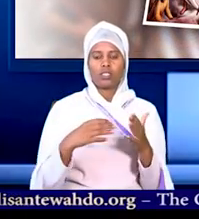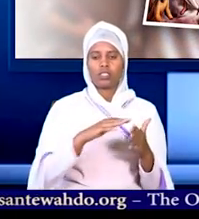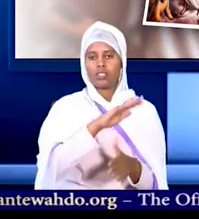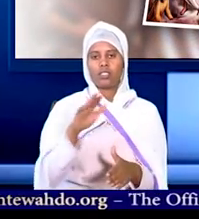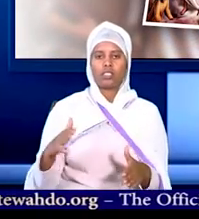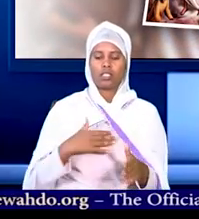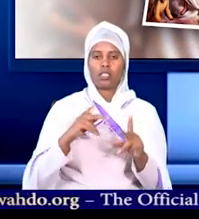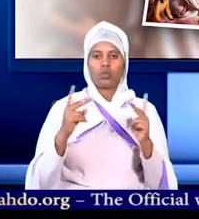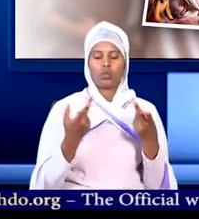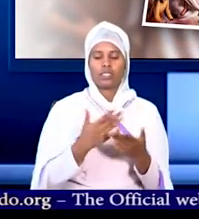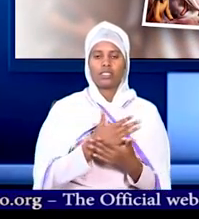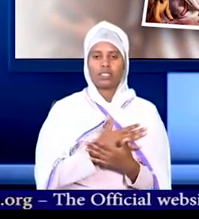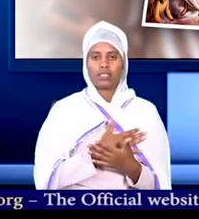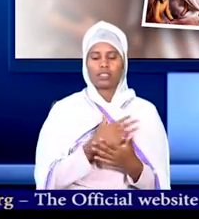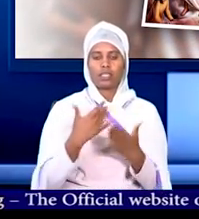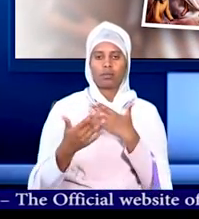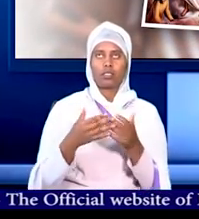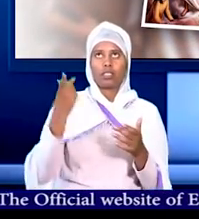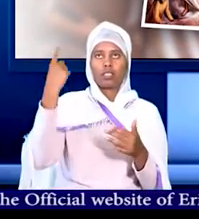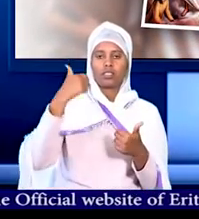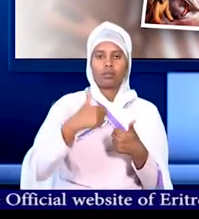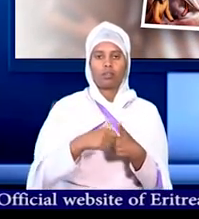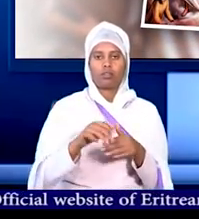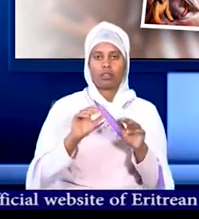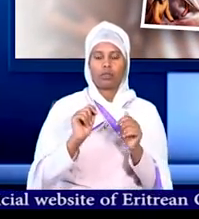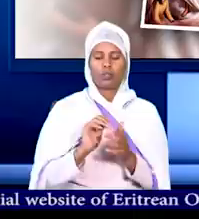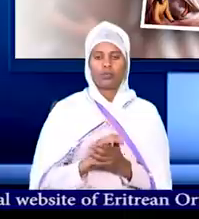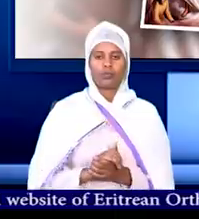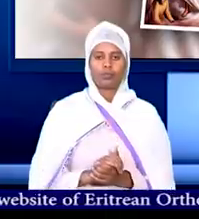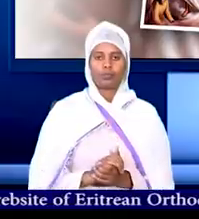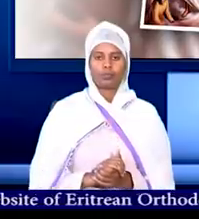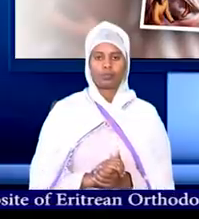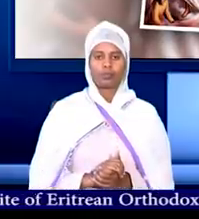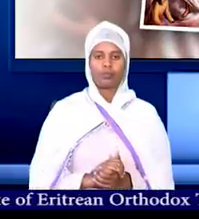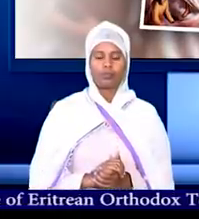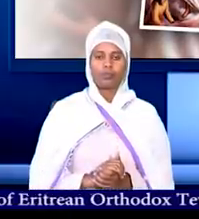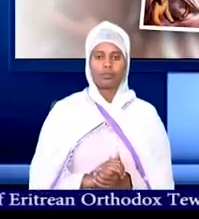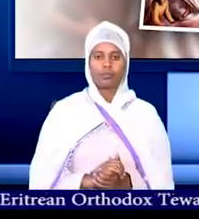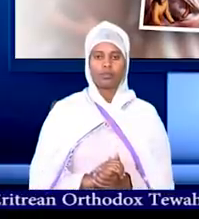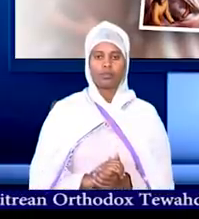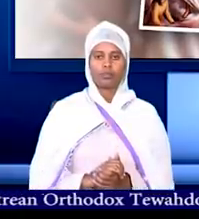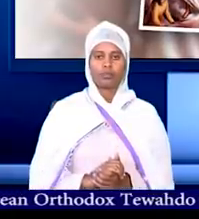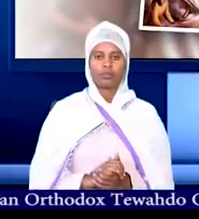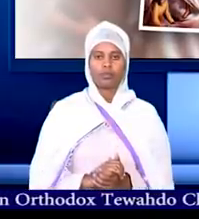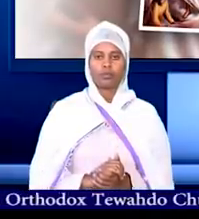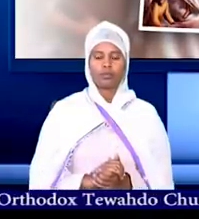ገለጸሞ። ስለዚ ንሕና እውን ደጊምና ደስ ክብለና ቅዱስ ፍቓዱ ይኹነልና።